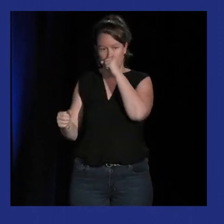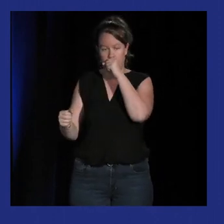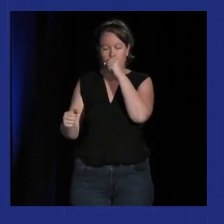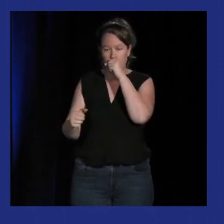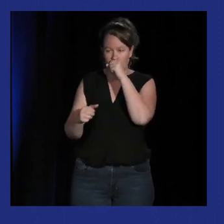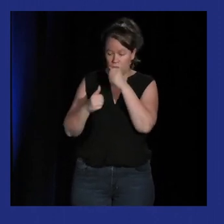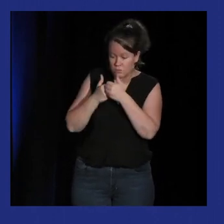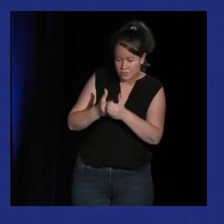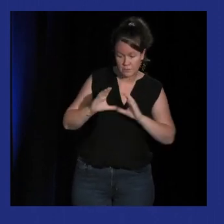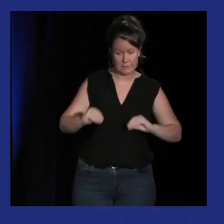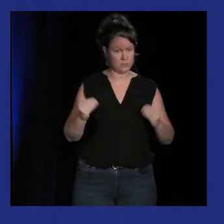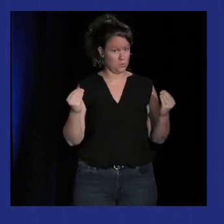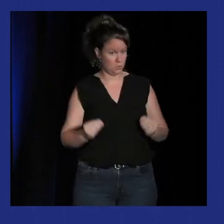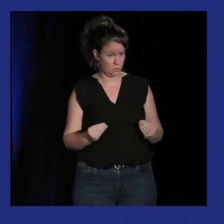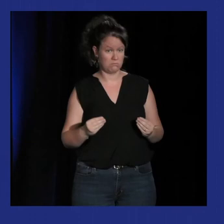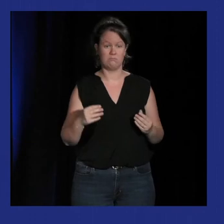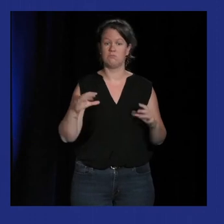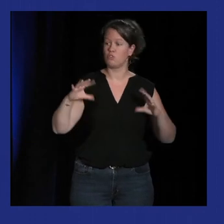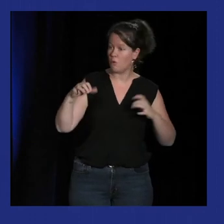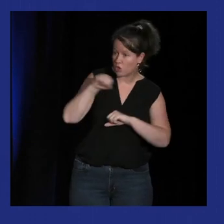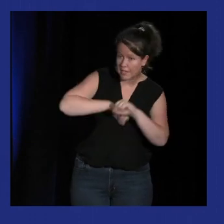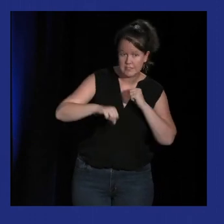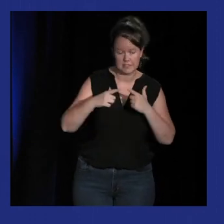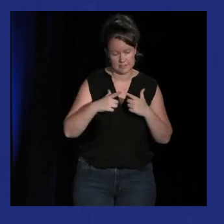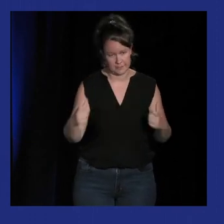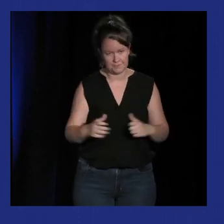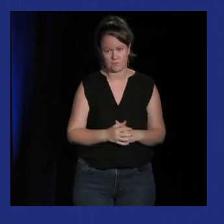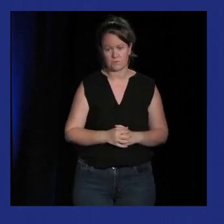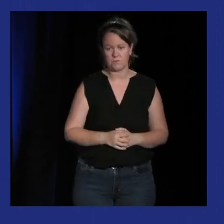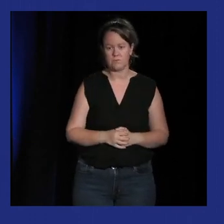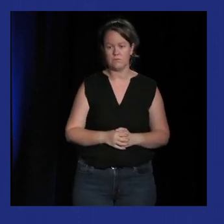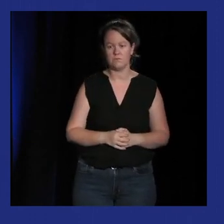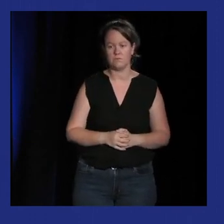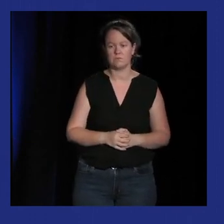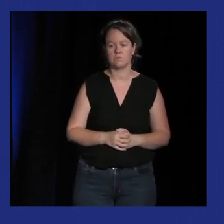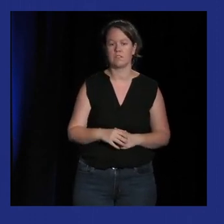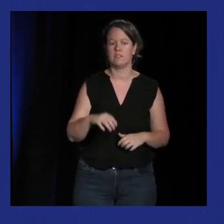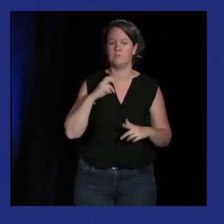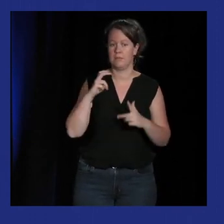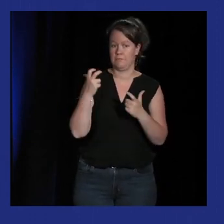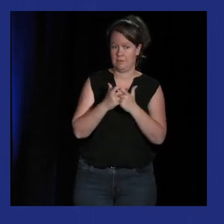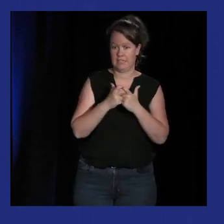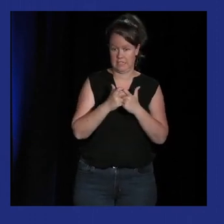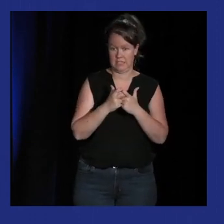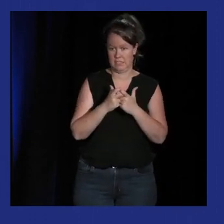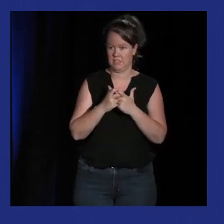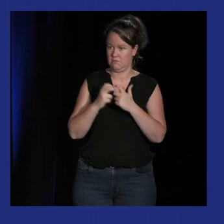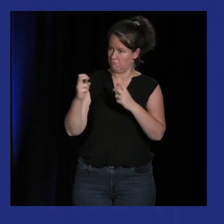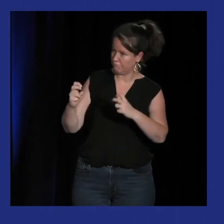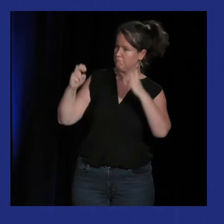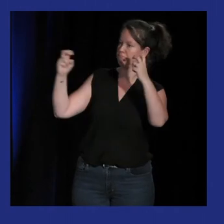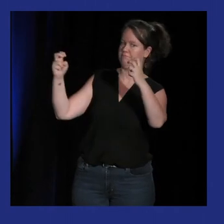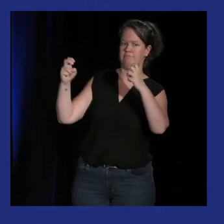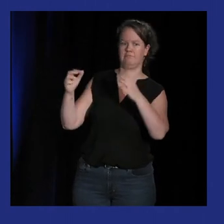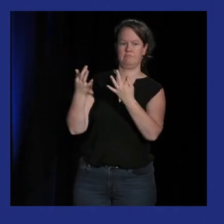des des concerts et des coûts associés mais on justifie beaucoup plus facilement des prix élevés quand il y a un orchestre sur scène évidemment